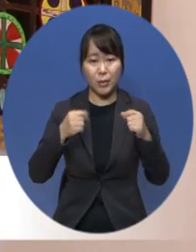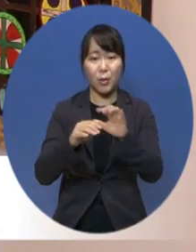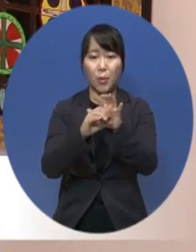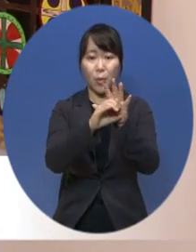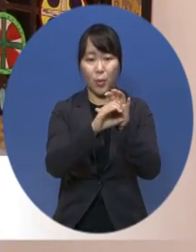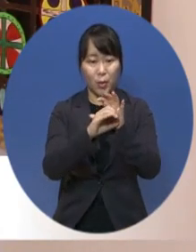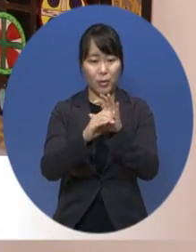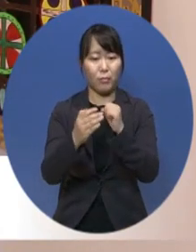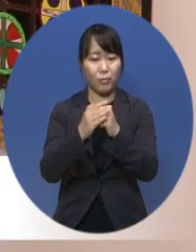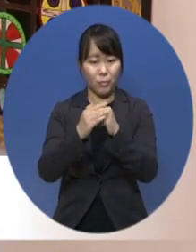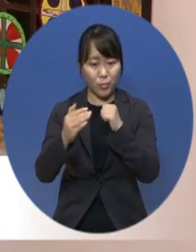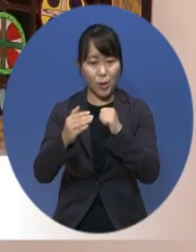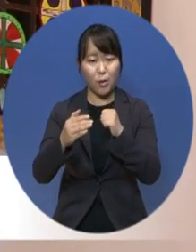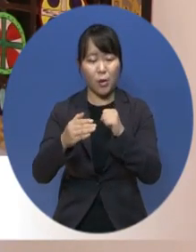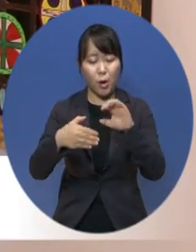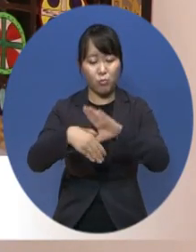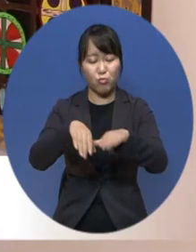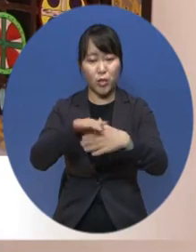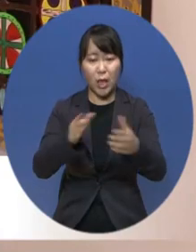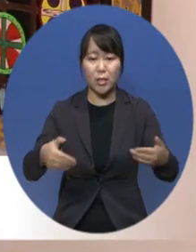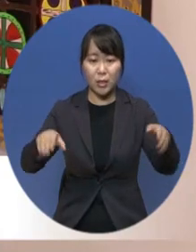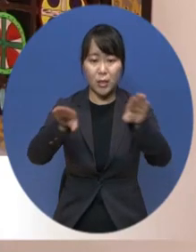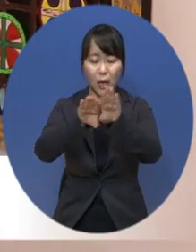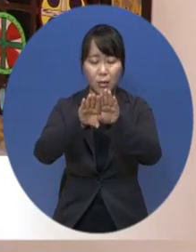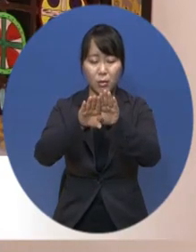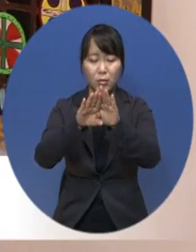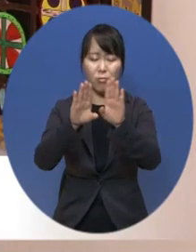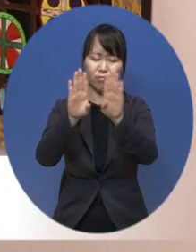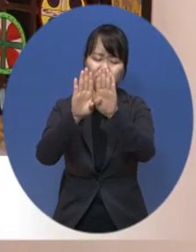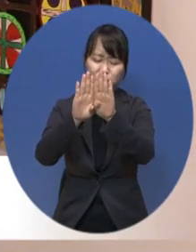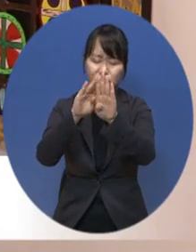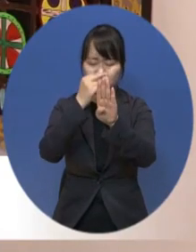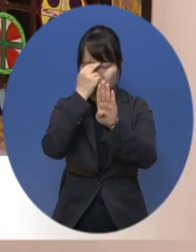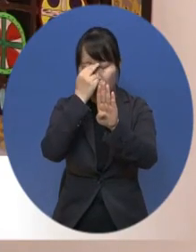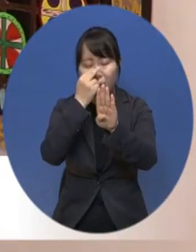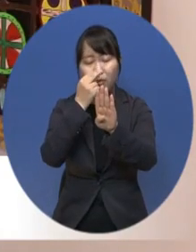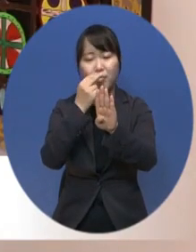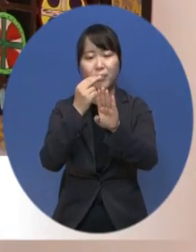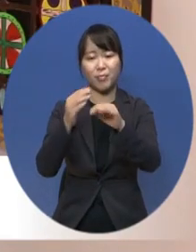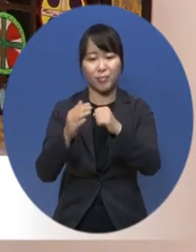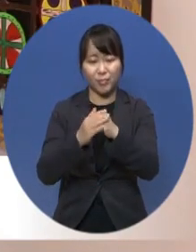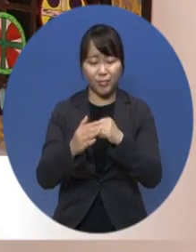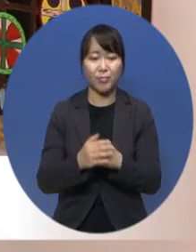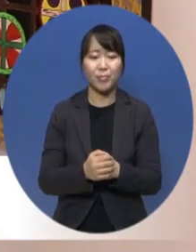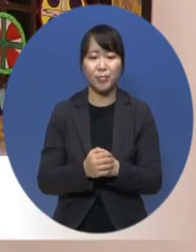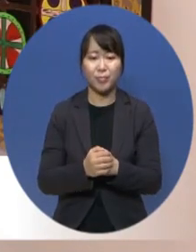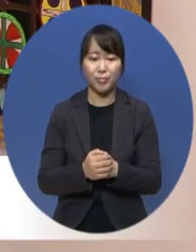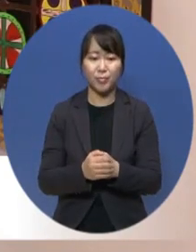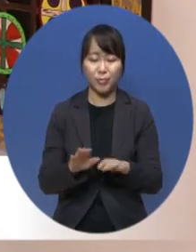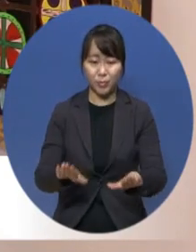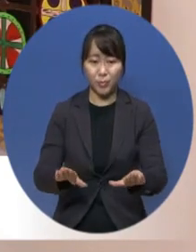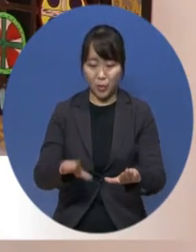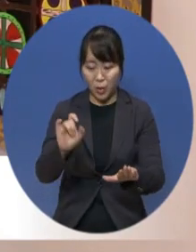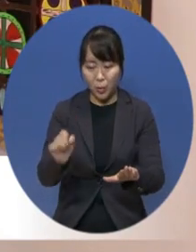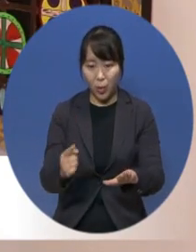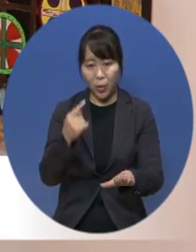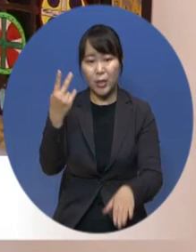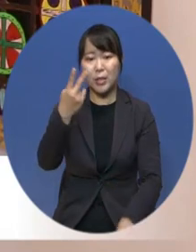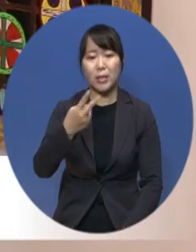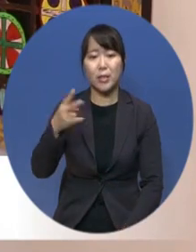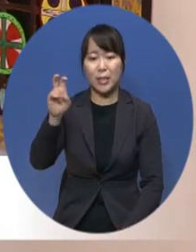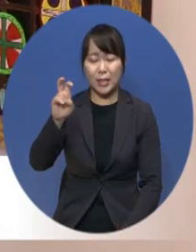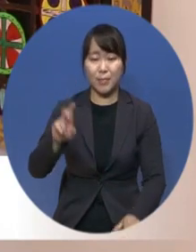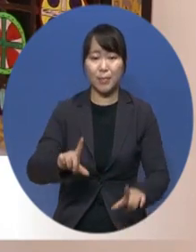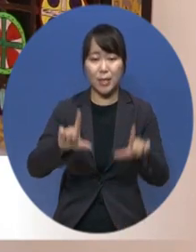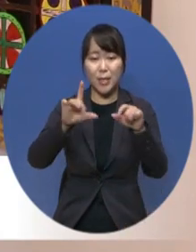때문에 그동안 계속 문화시설이 휴관 상태였습니다. 이 전시를 기회로 해서 2020년